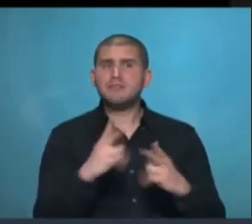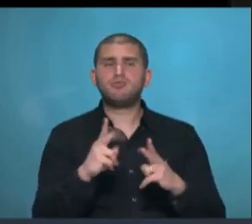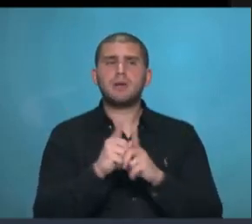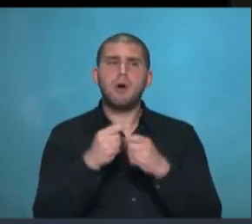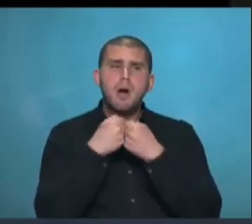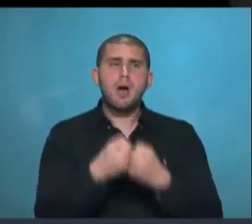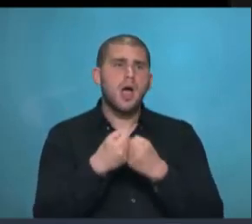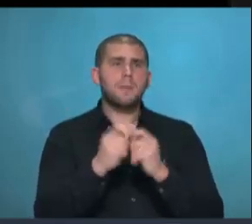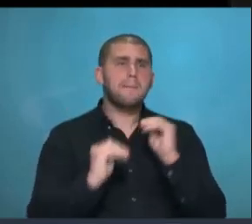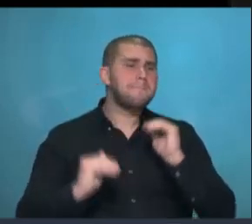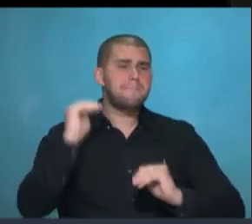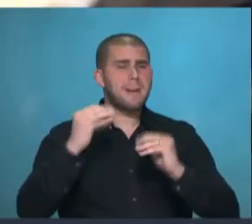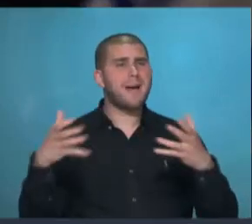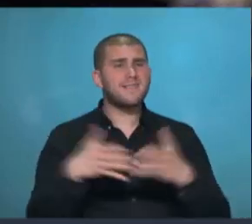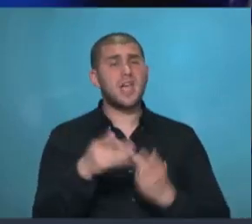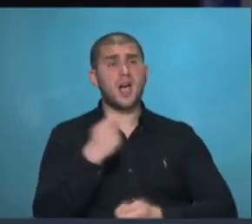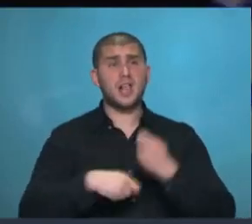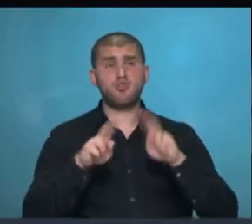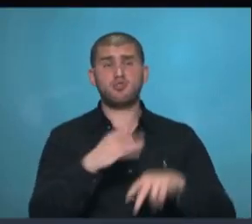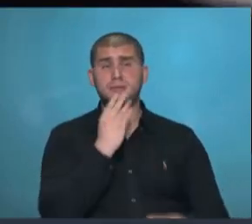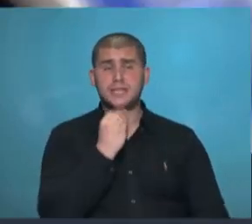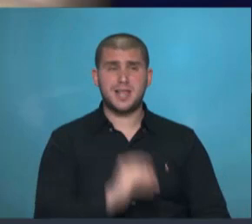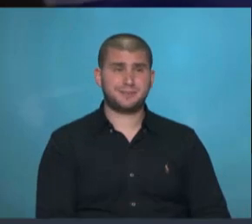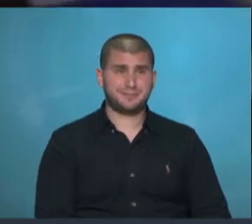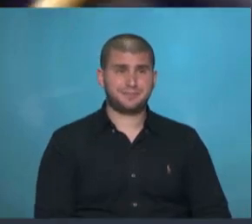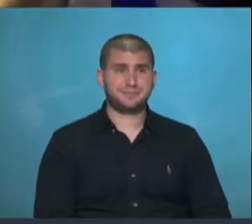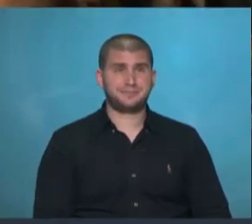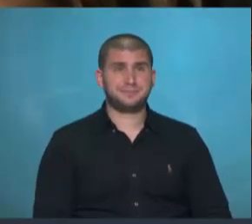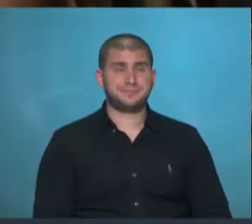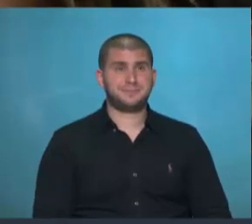בפער החברתי והכלכלי הקיים בארץ.